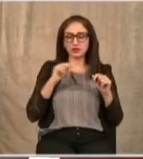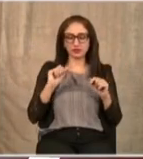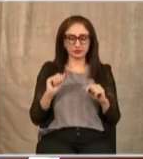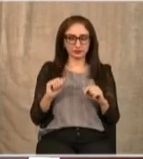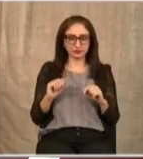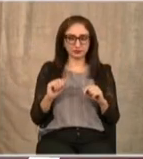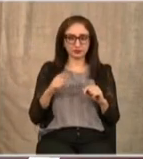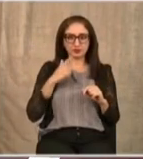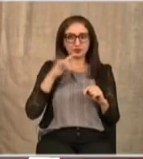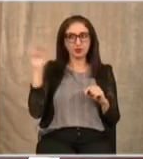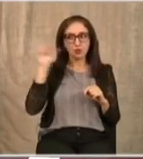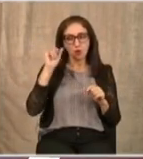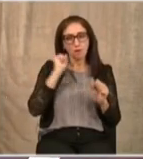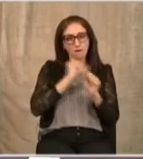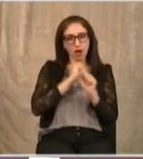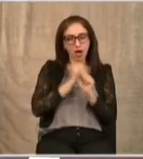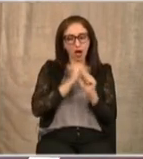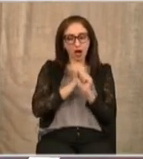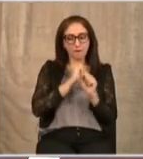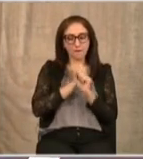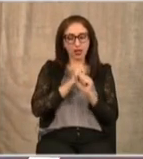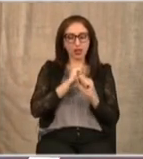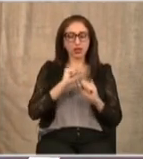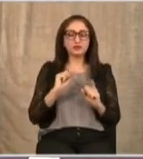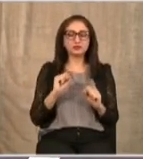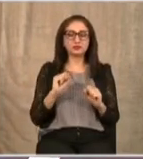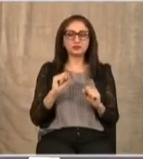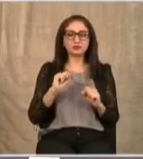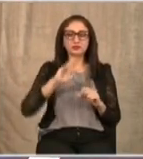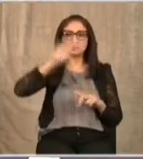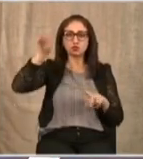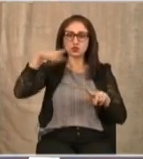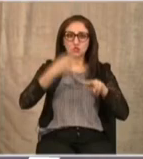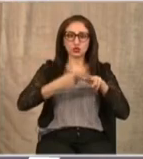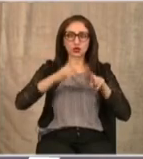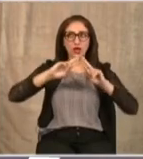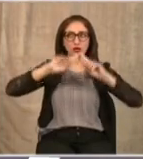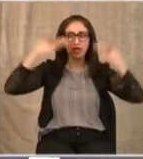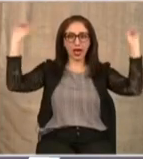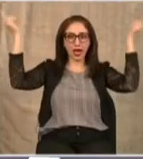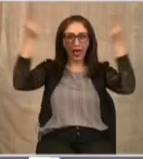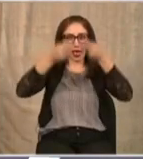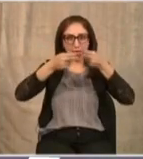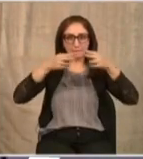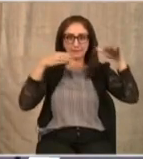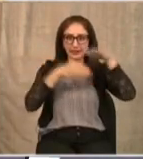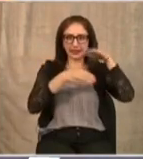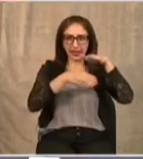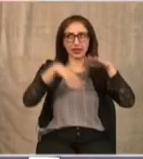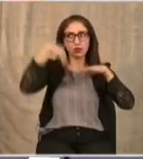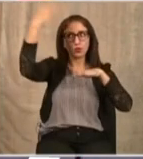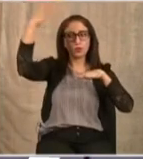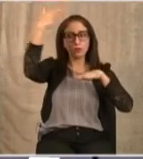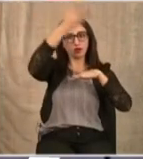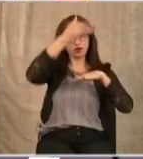كانوا في مهامهم السابق التي شاهد لها العالم في الداخل والخارج